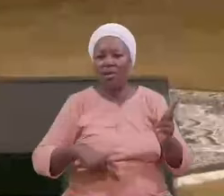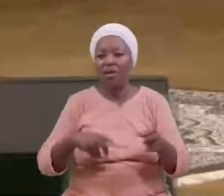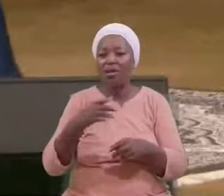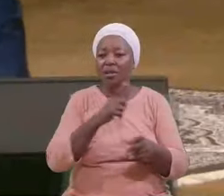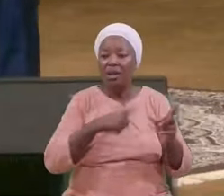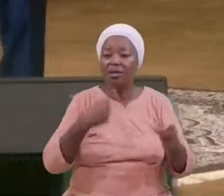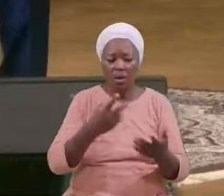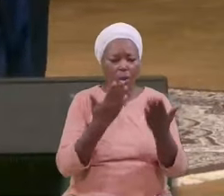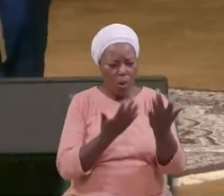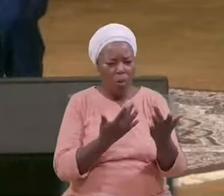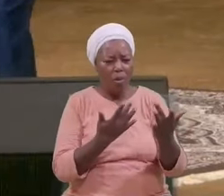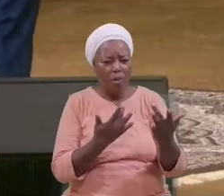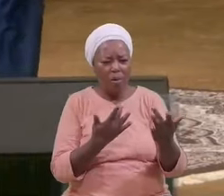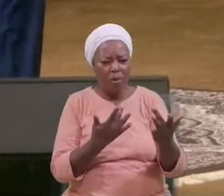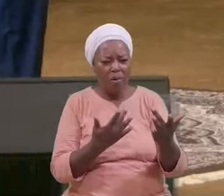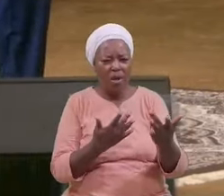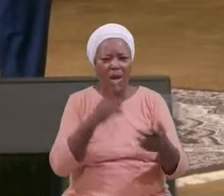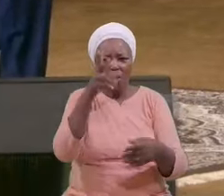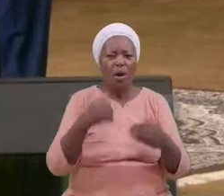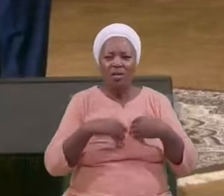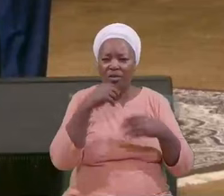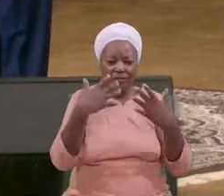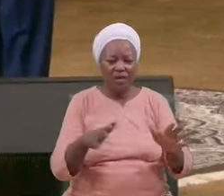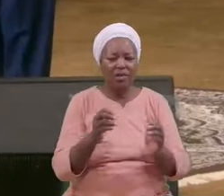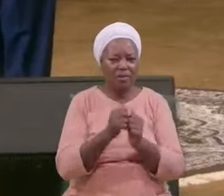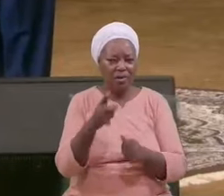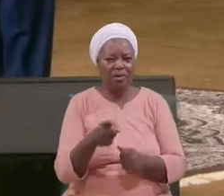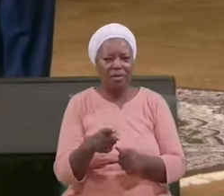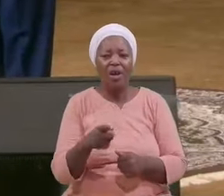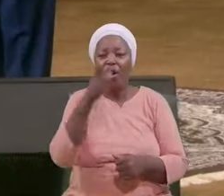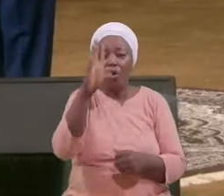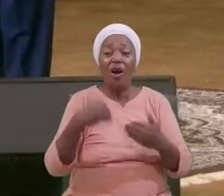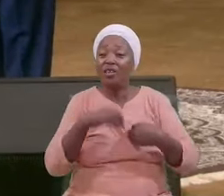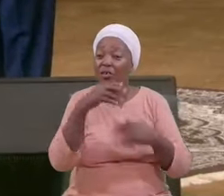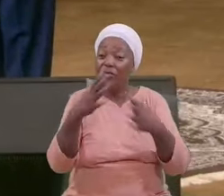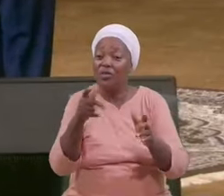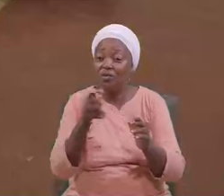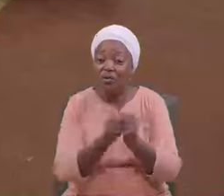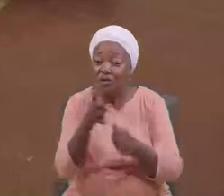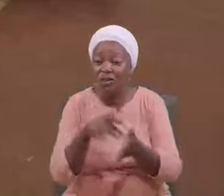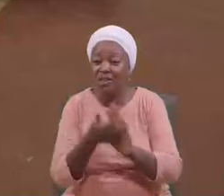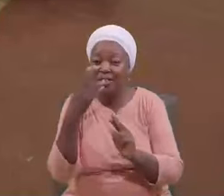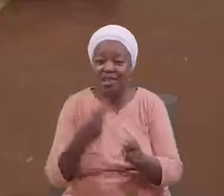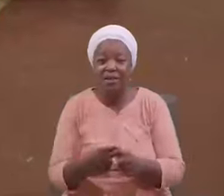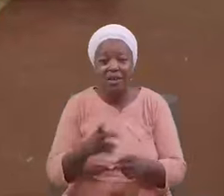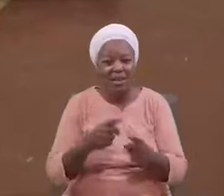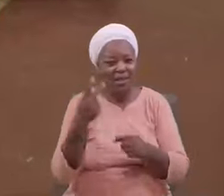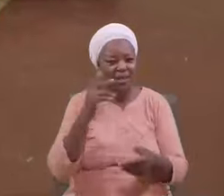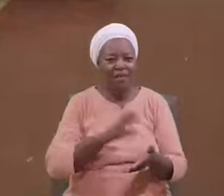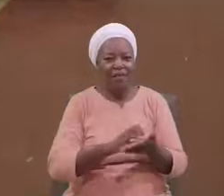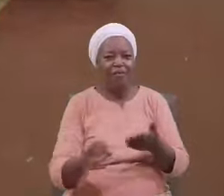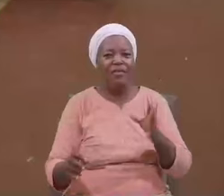attends. Dieu n'a pas encore terminé avec vous. Il n'a pas encore terminé avec vous. Verset 6.